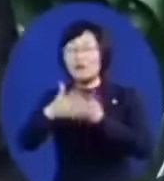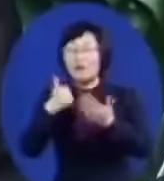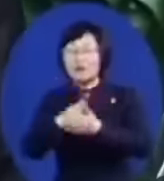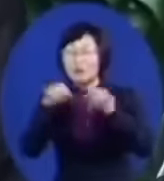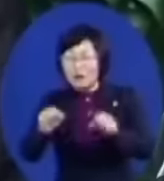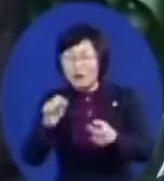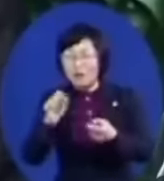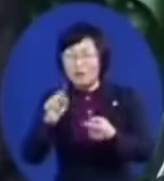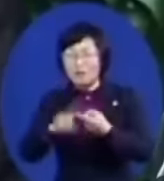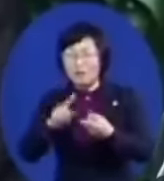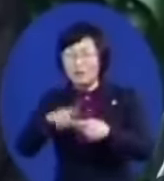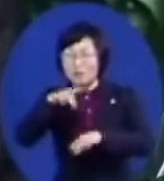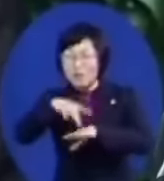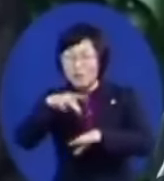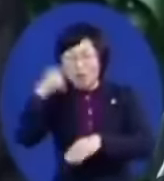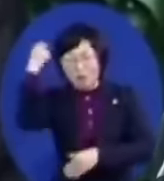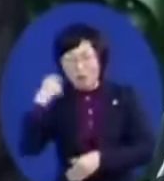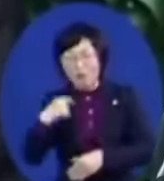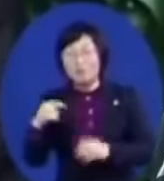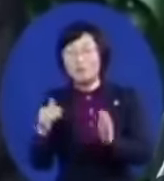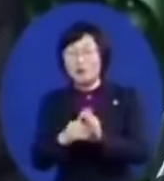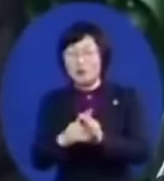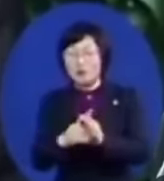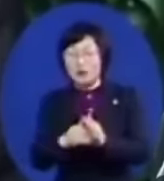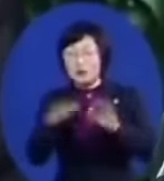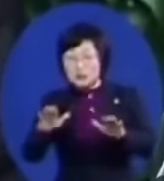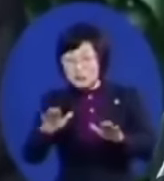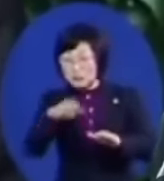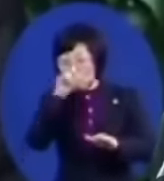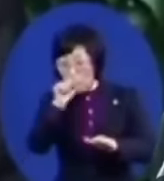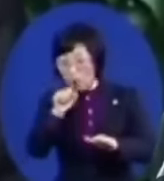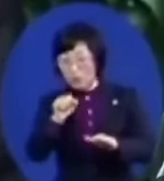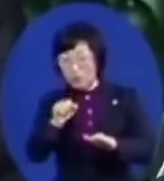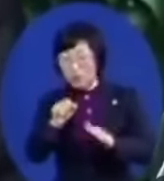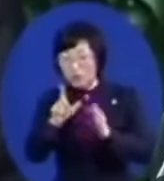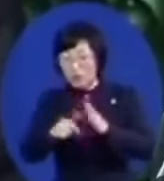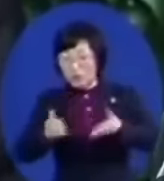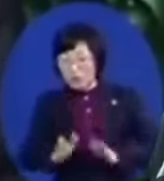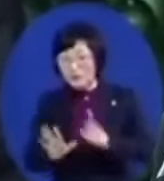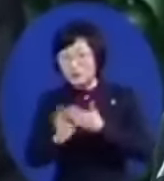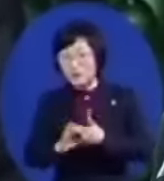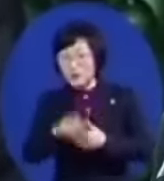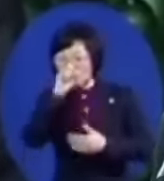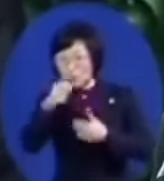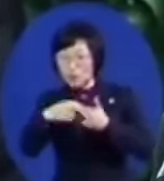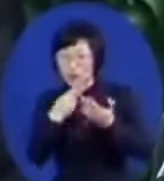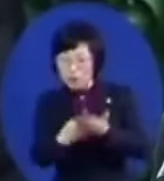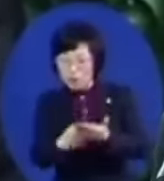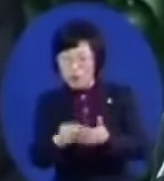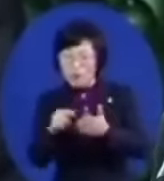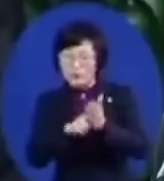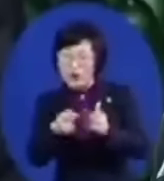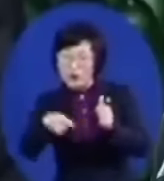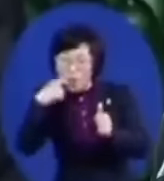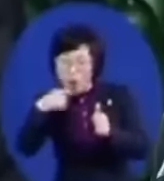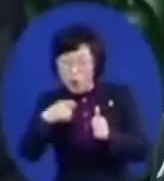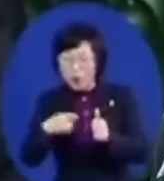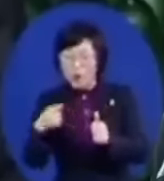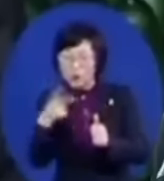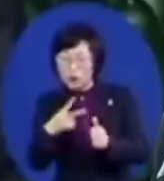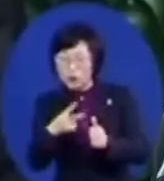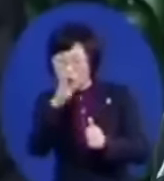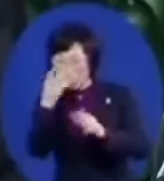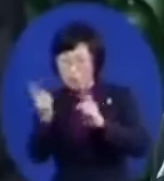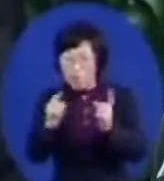그것도 좋은 시절에 태어나서 병원에 입원해서 좋은 약 먹고 주사 맞고 수양해서 나왔다면 아